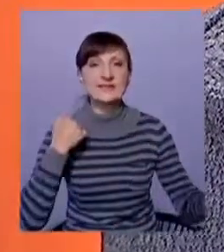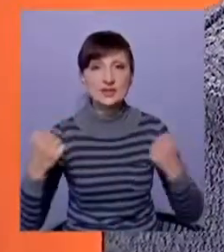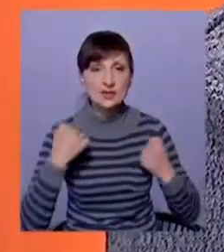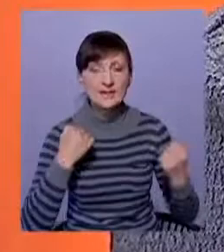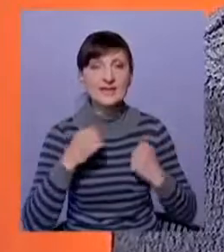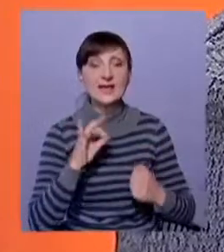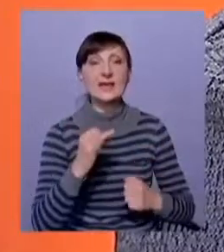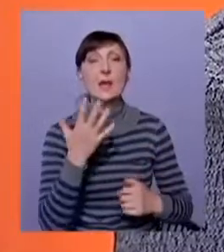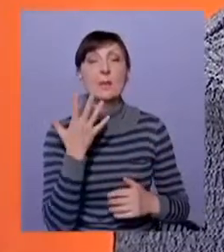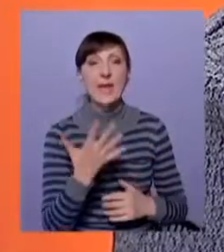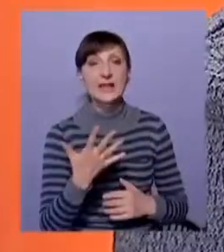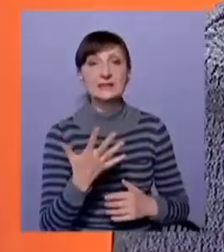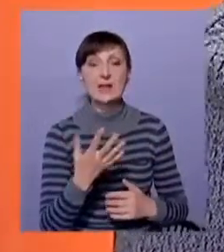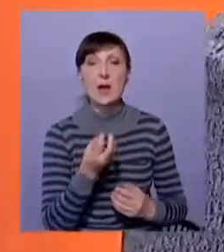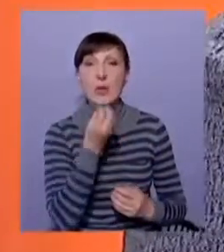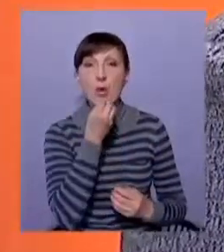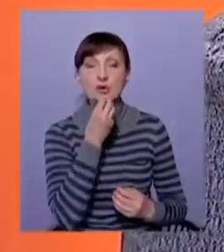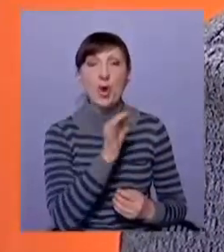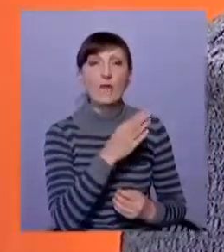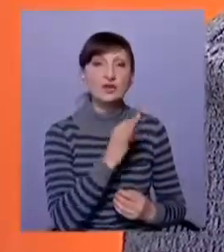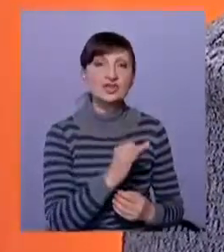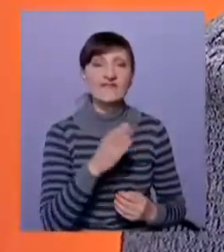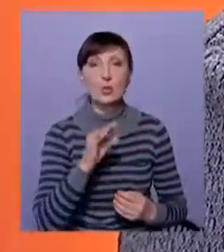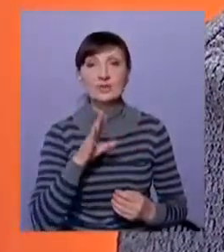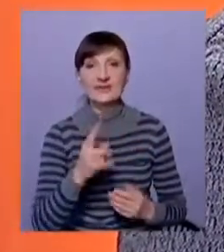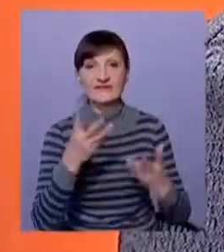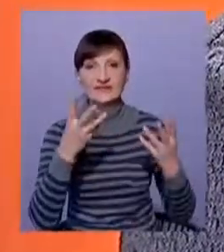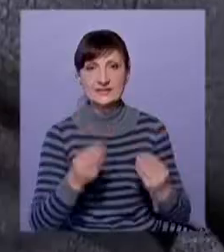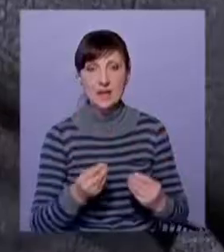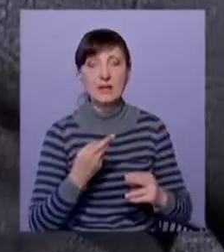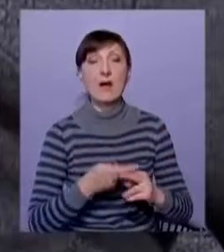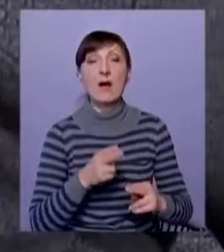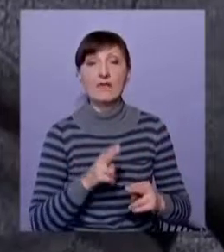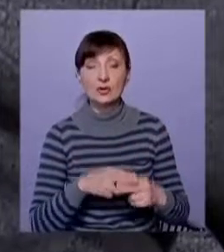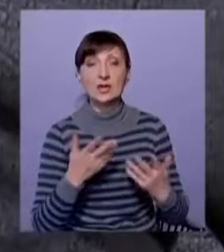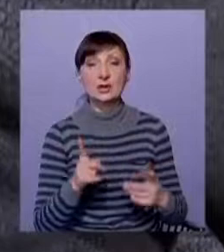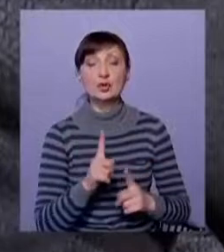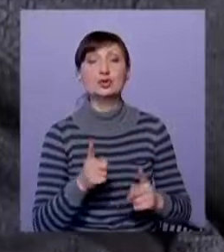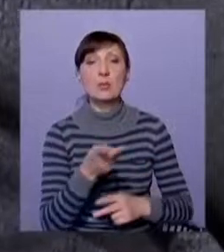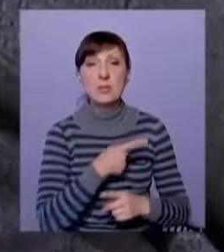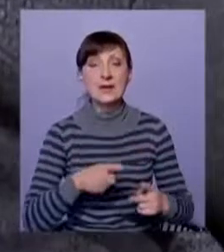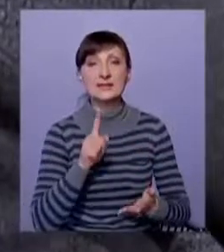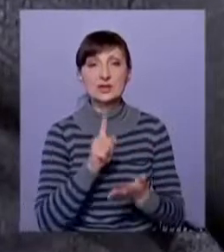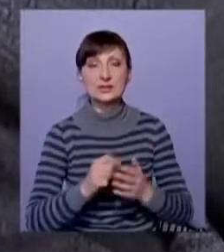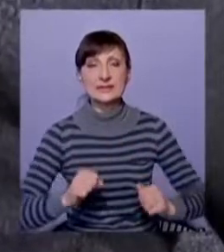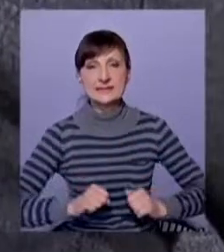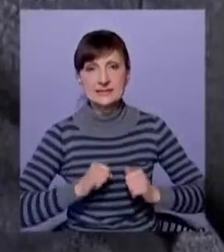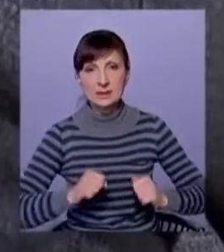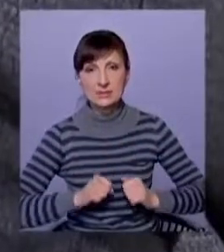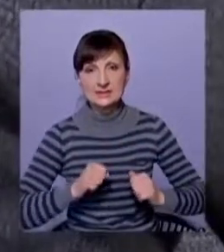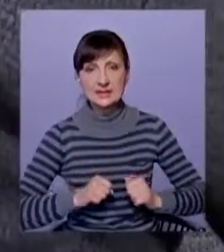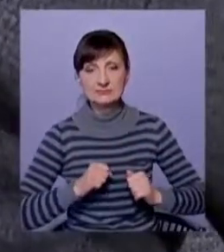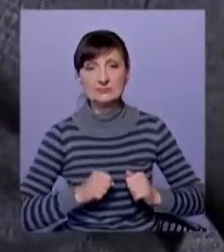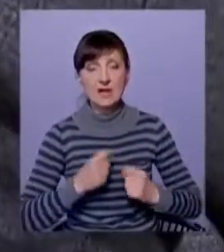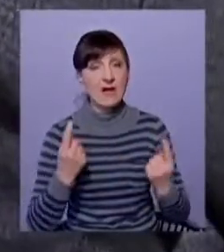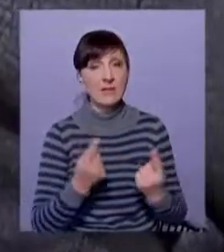и 5 порций фруктов и овощей в день. Вот это то, к чему, я так думаю, должен стремиться каждый. Да,